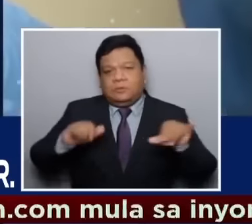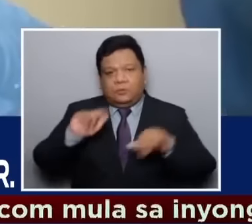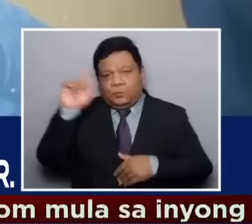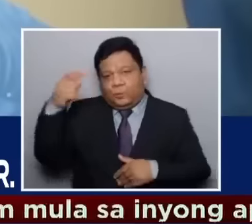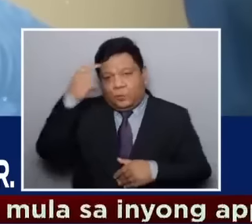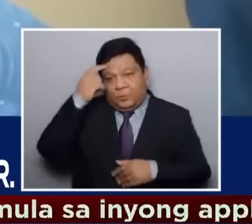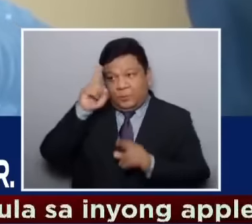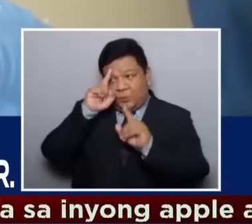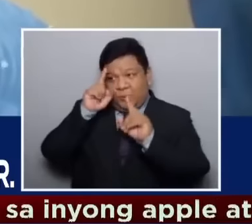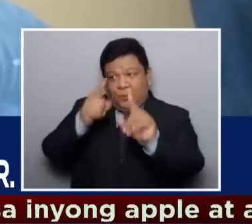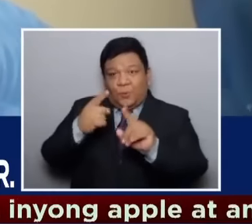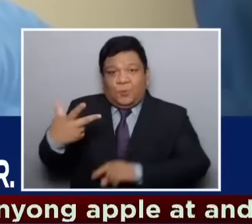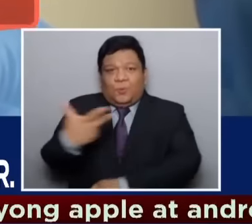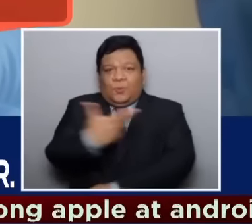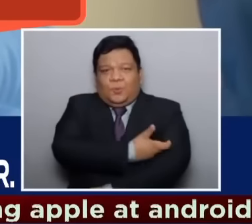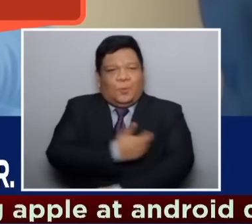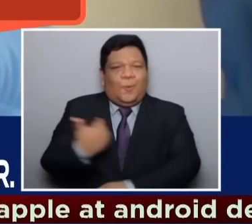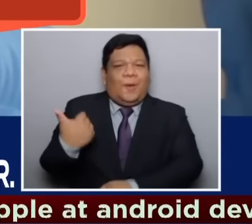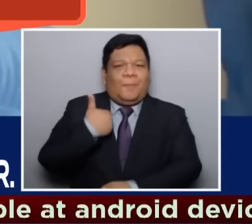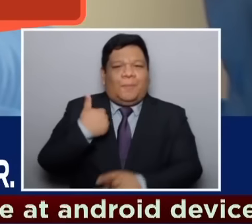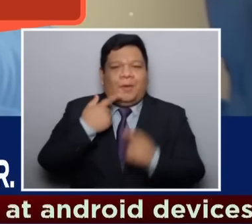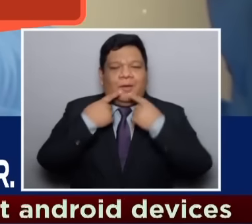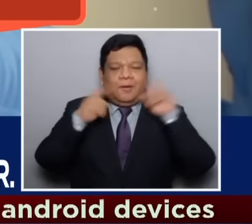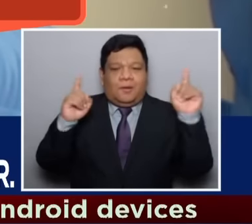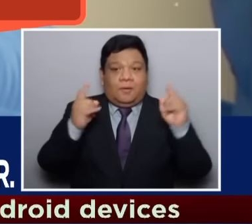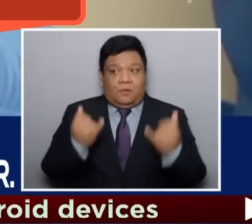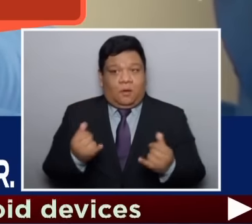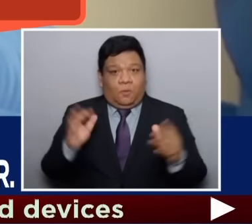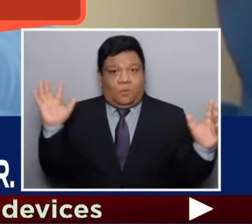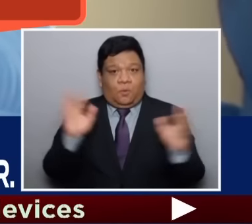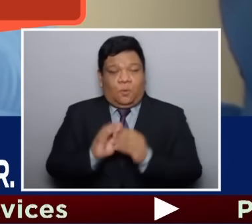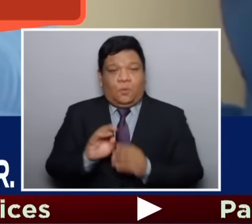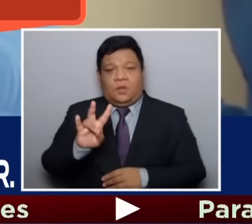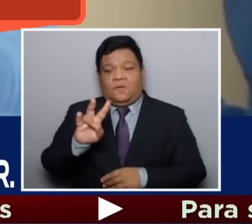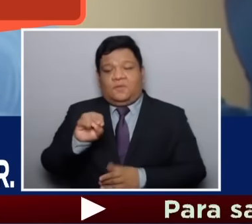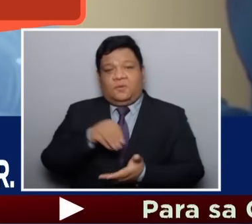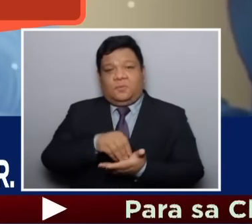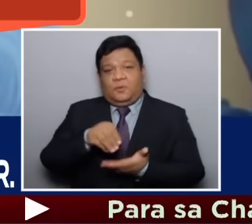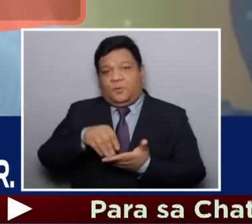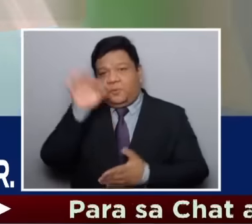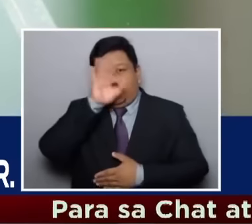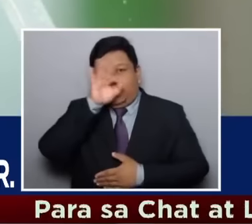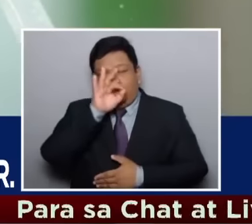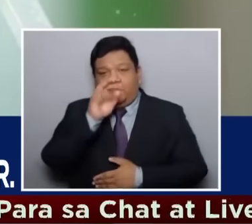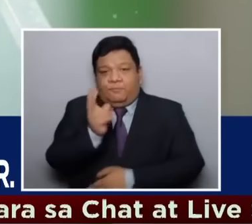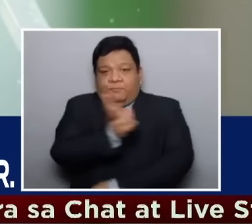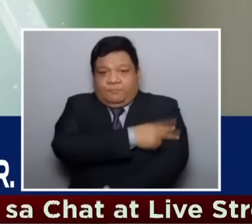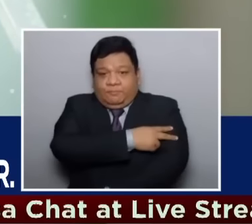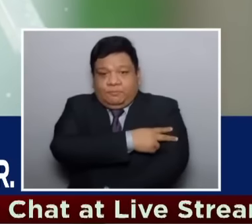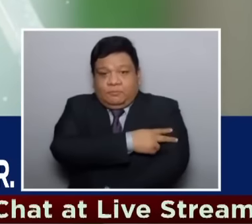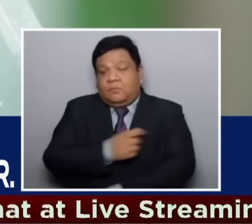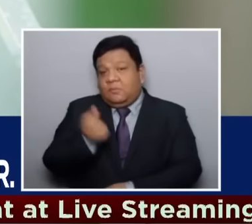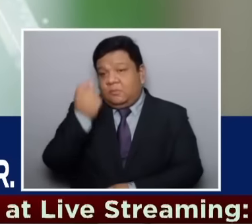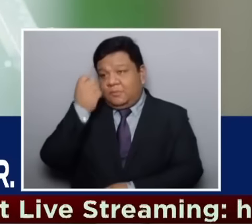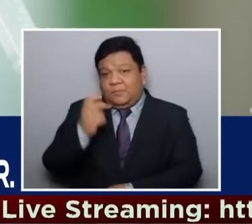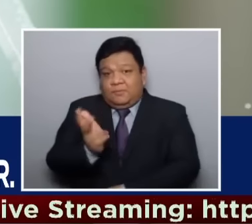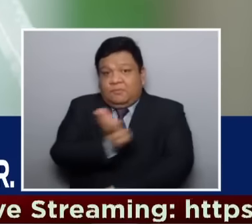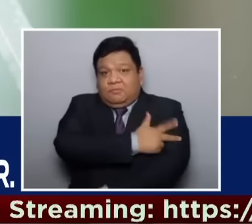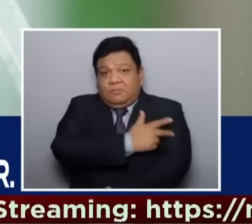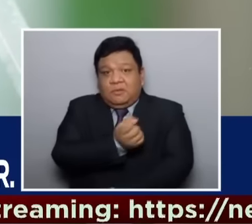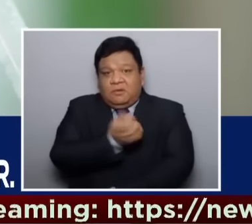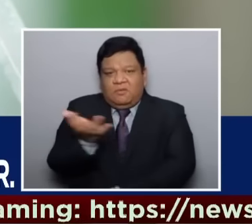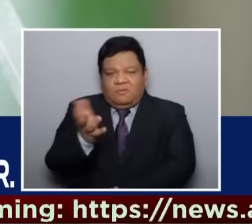Sa ngayon, 70 milyong Pilipino pa lang ang fully vaccinated. At sa bilang na yan, 15 milyon pa lang ang